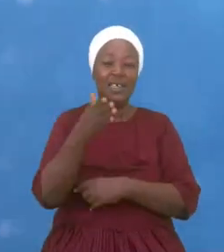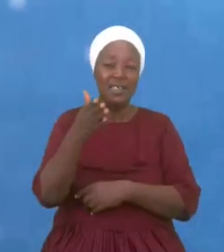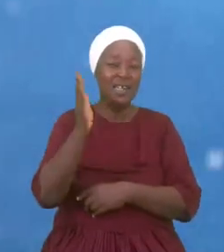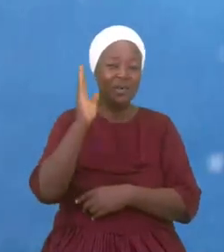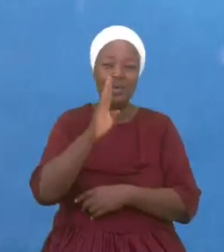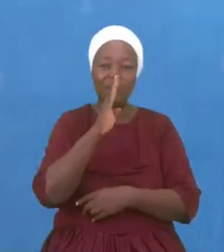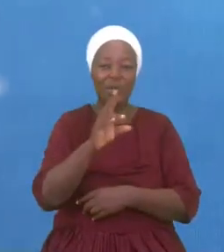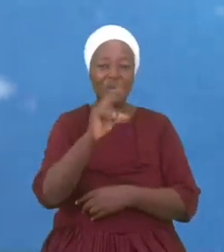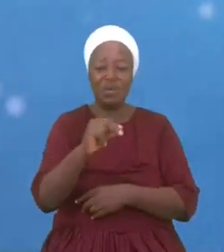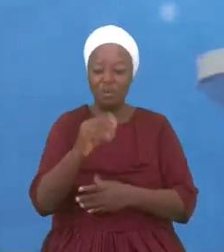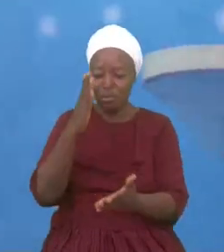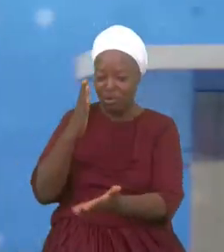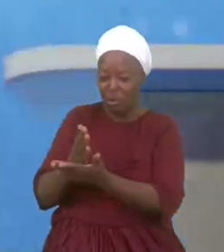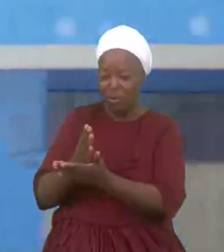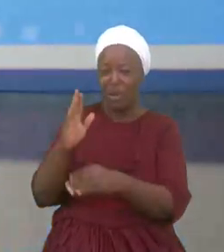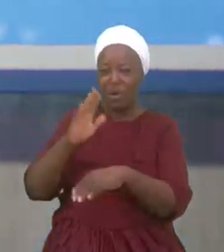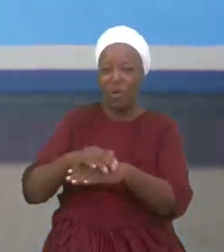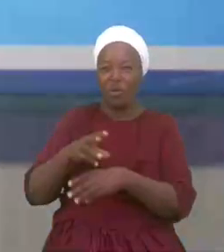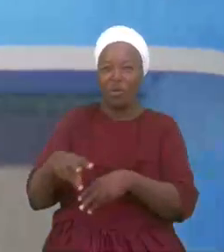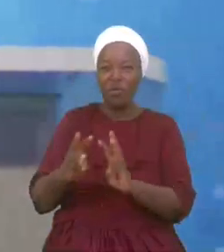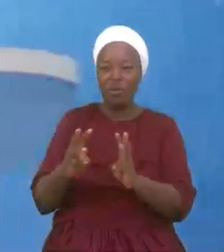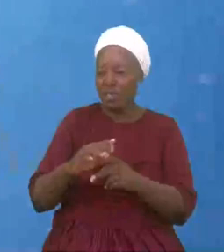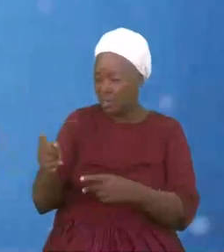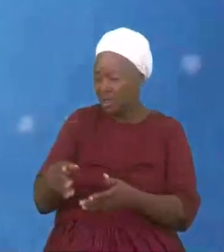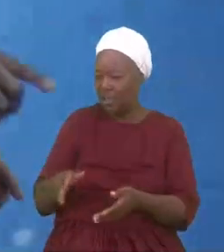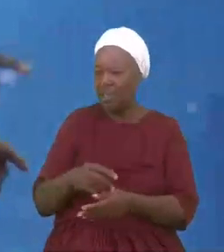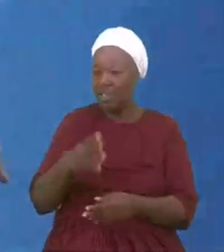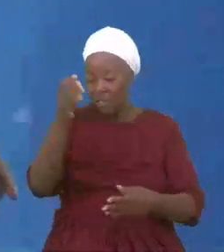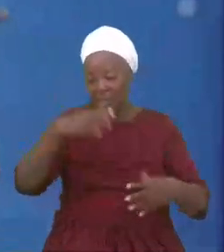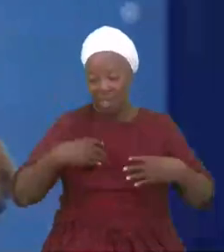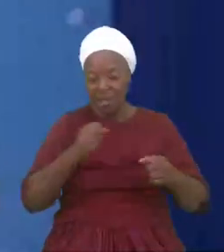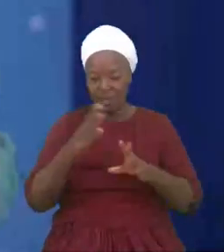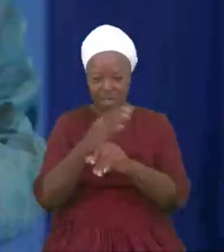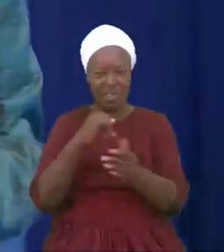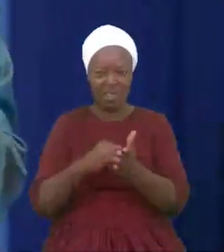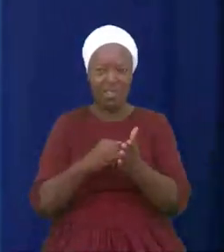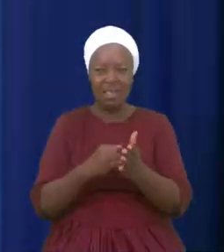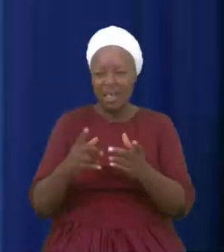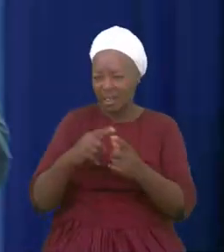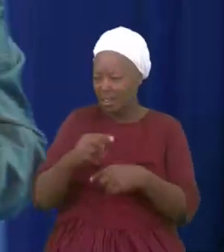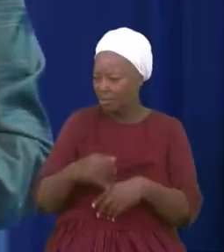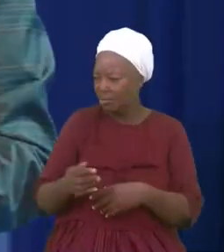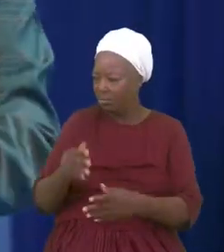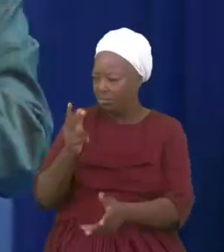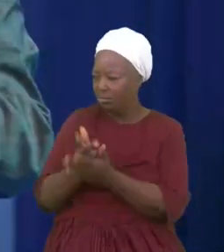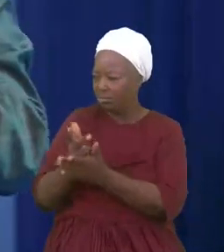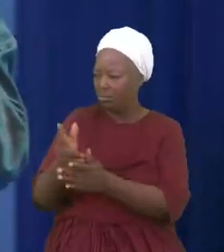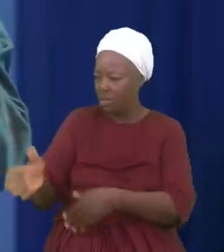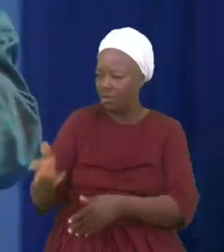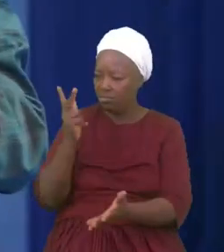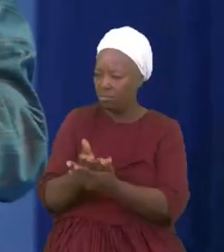il n'y aura pas d'obstacles devant vous il n'y aura pas d'arrêt sur votre